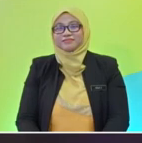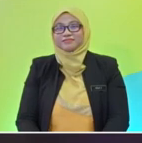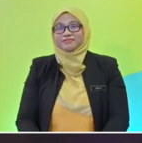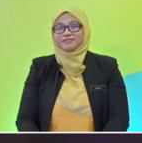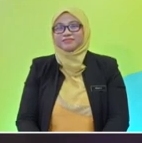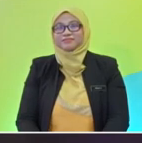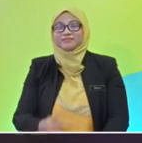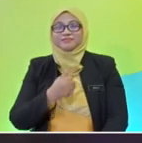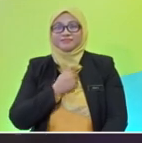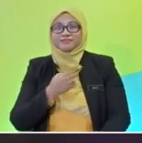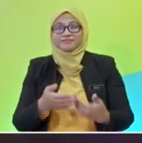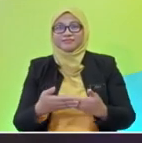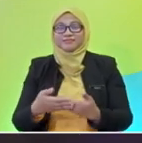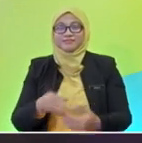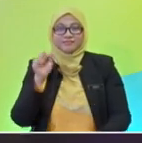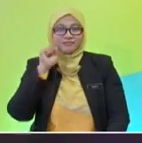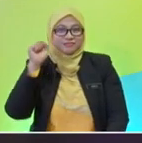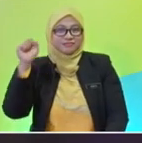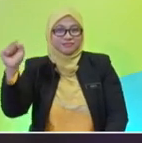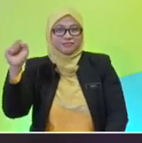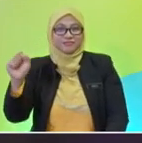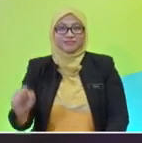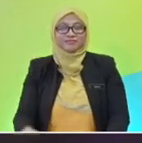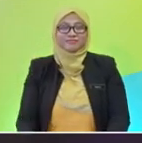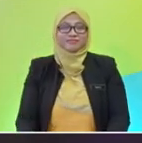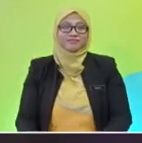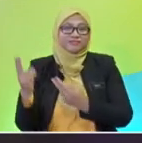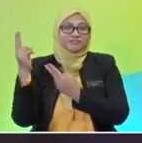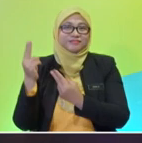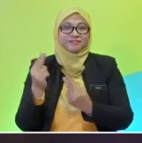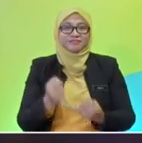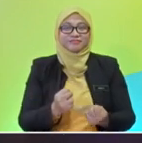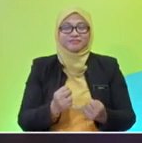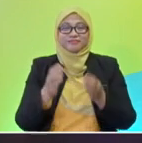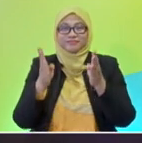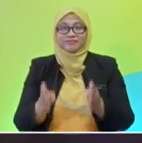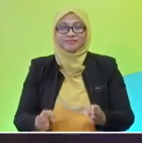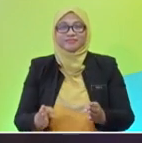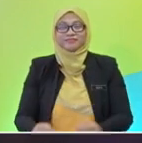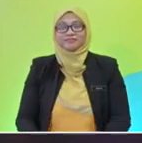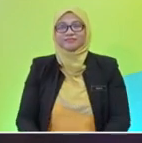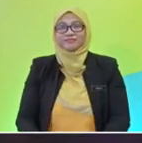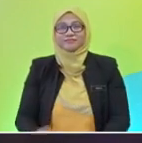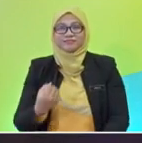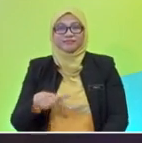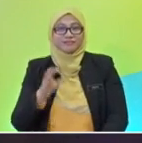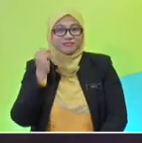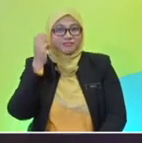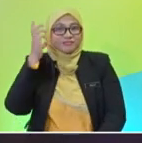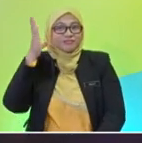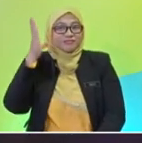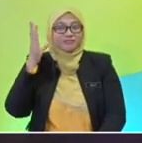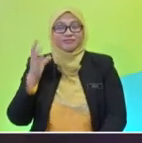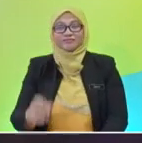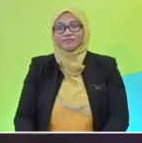seterusnya, aku anak merdeka, harapan nusa dan bangsa. Oh, dia dah sedar dia sebenarnya